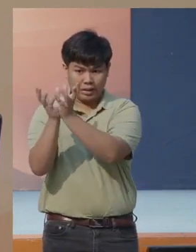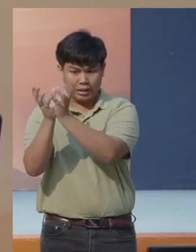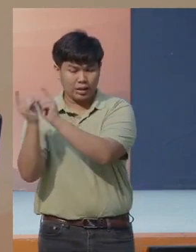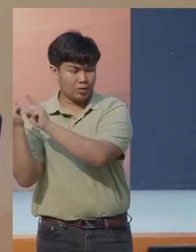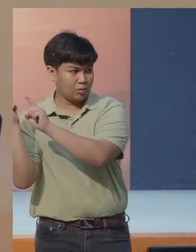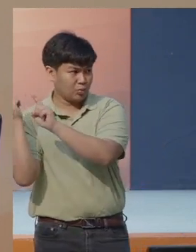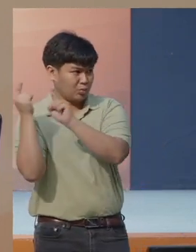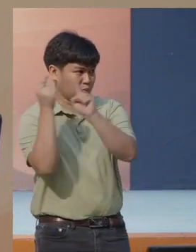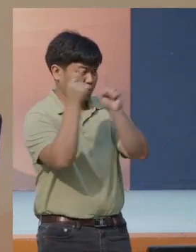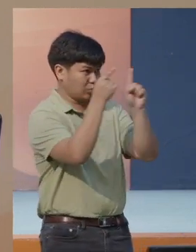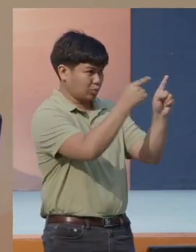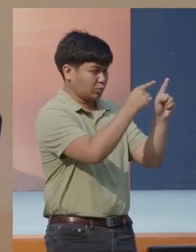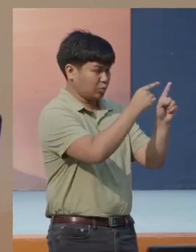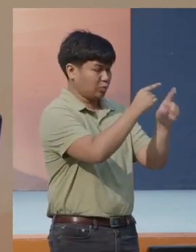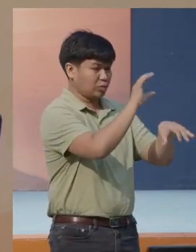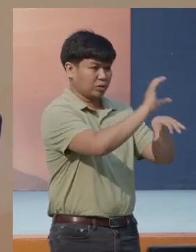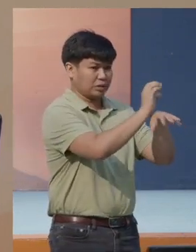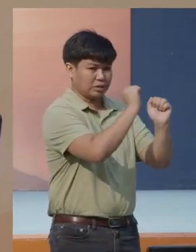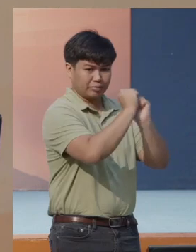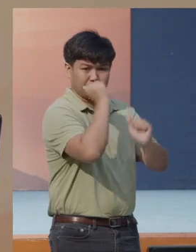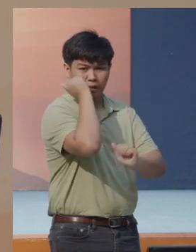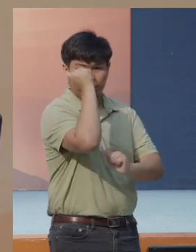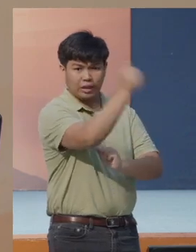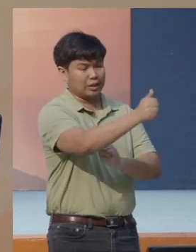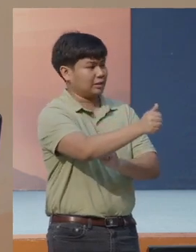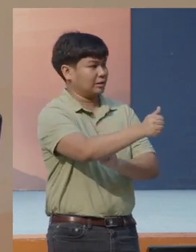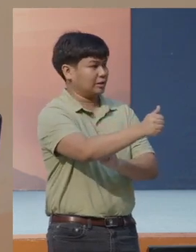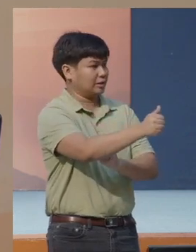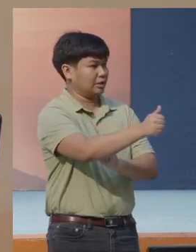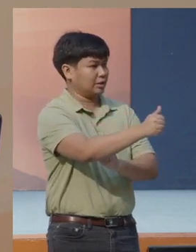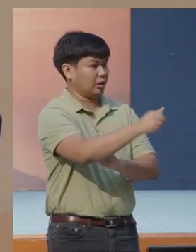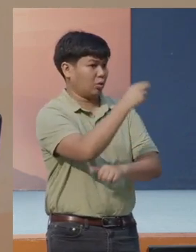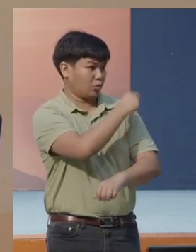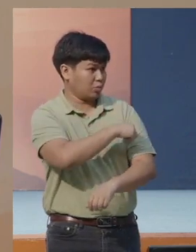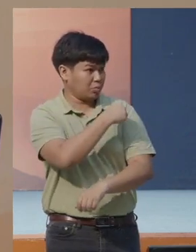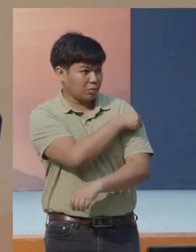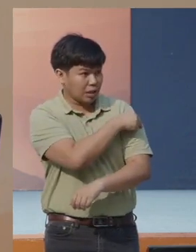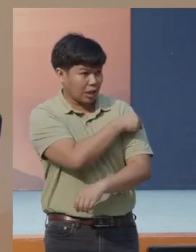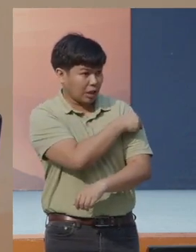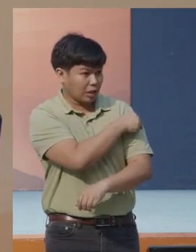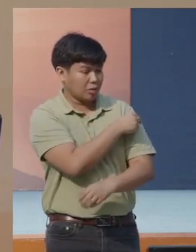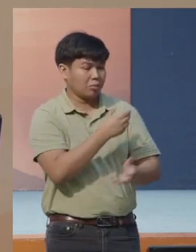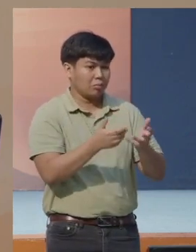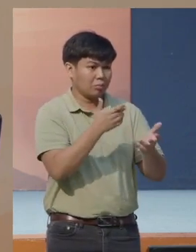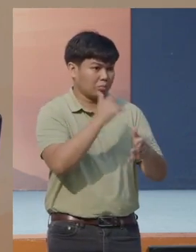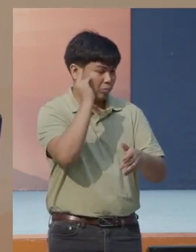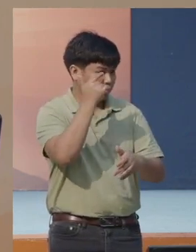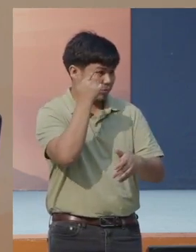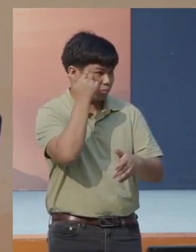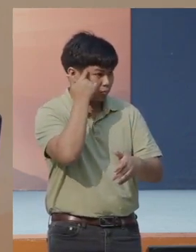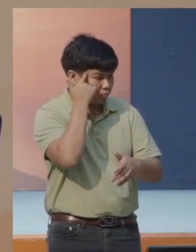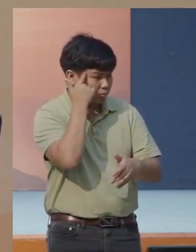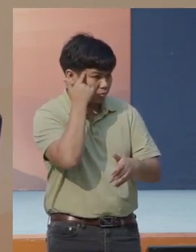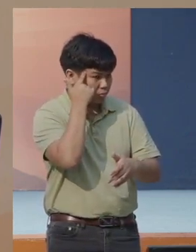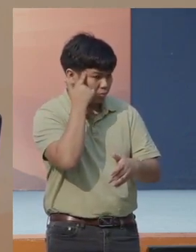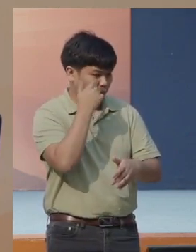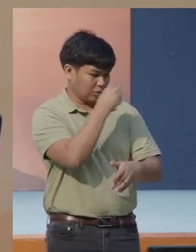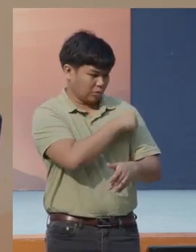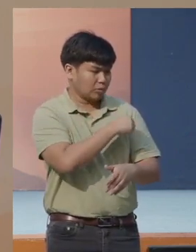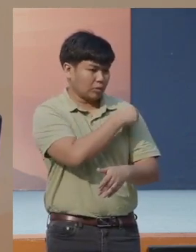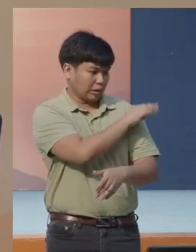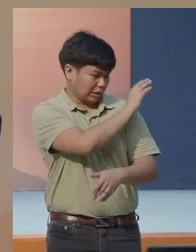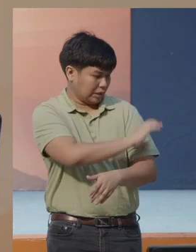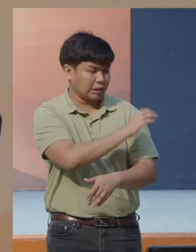ng pagkalayo-layo, no? Sa ospital o sa government health service